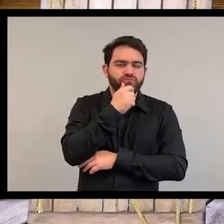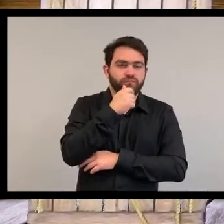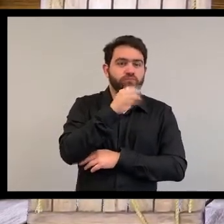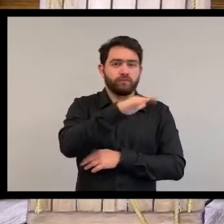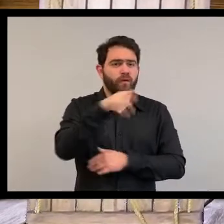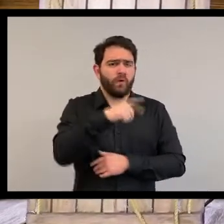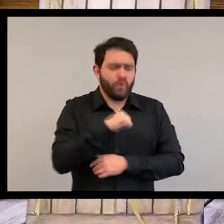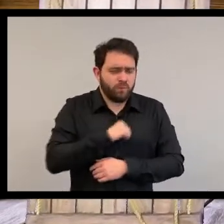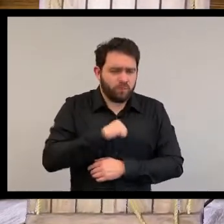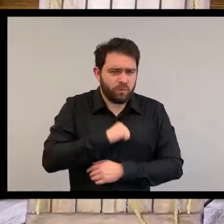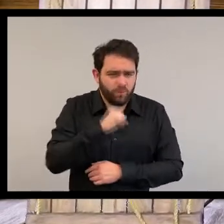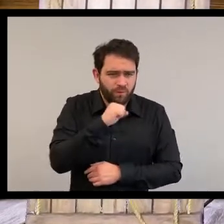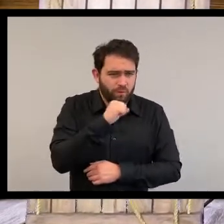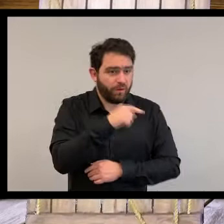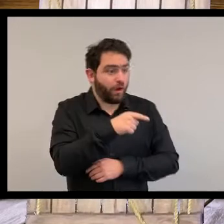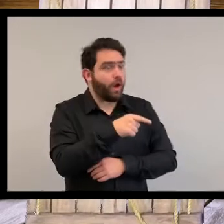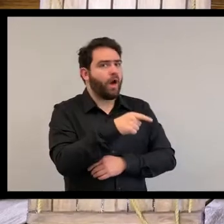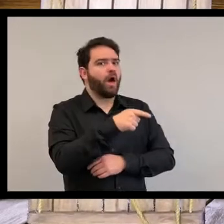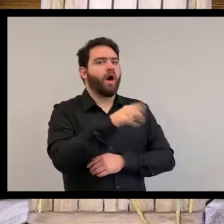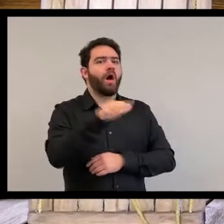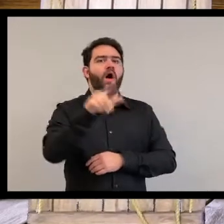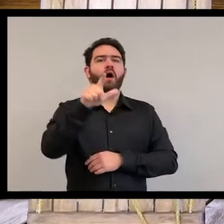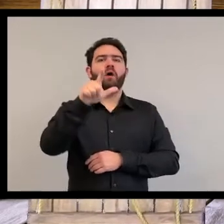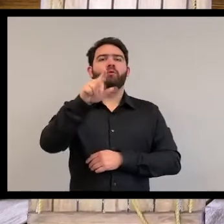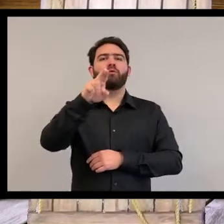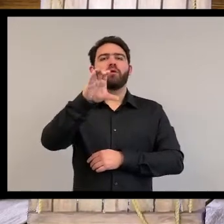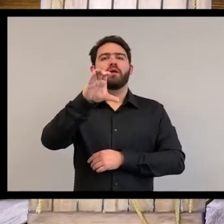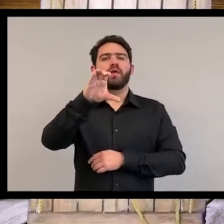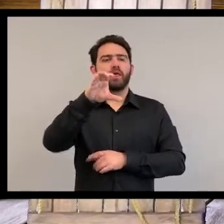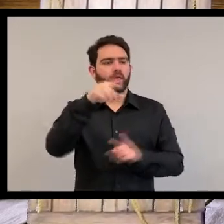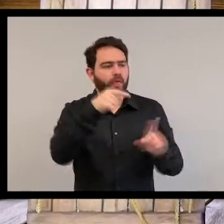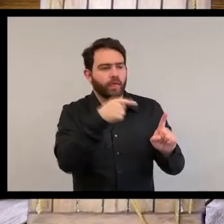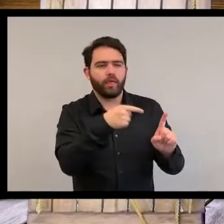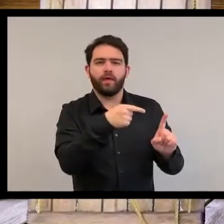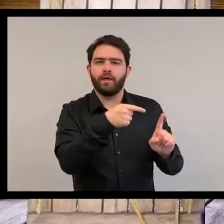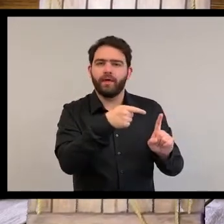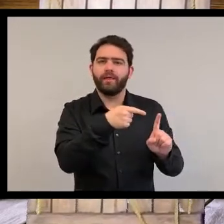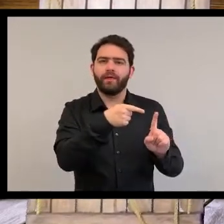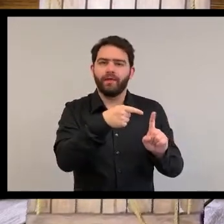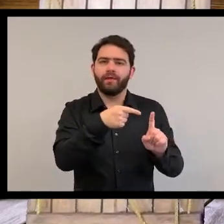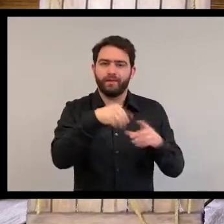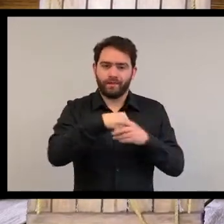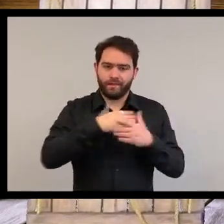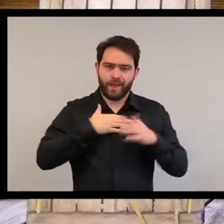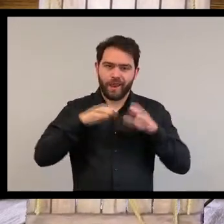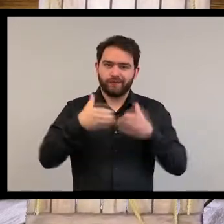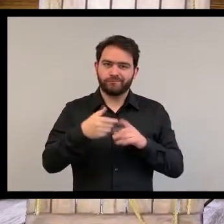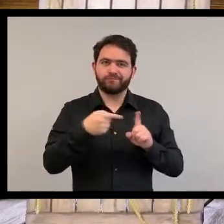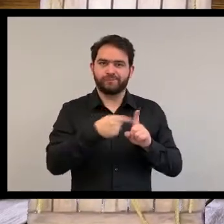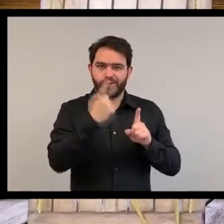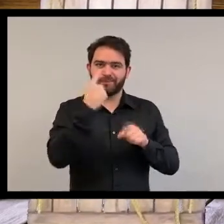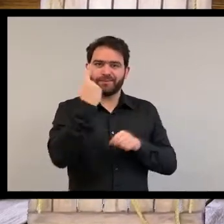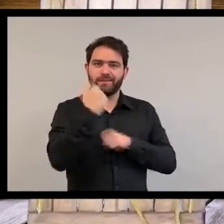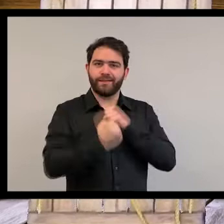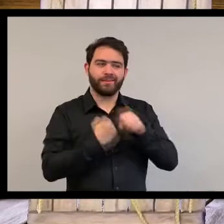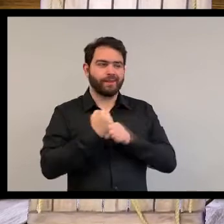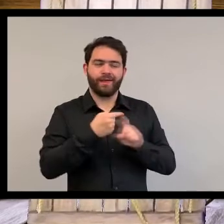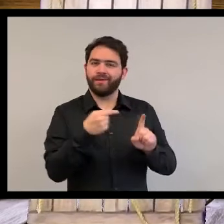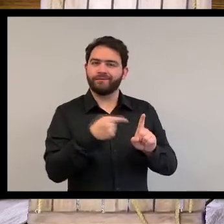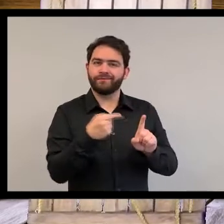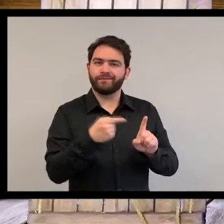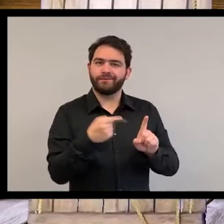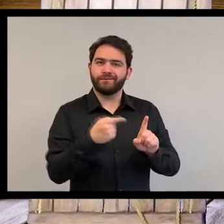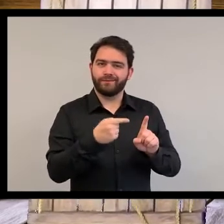» « Luc... » Luc, dit Ricky le tout sauteux, Luc, Luc,'est